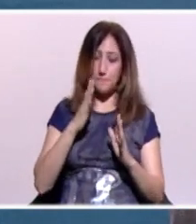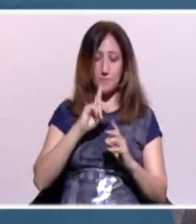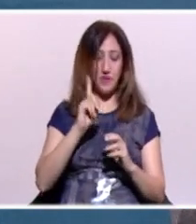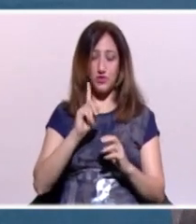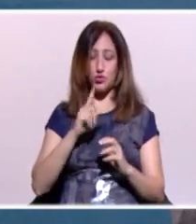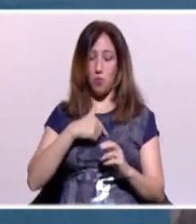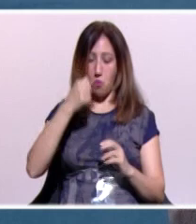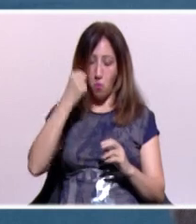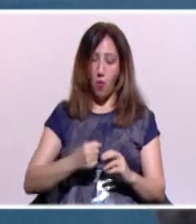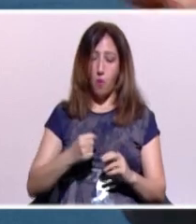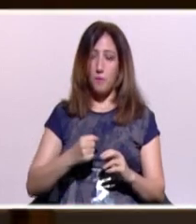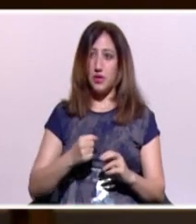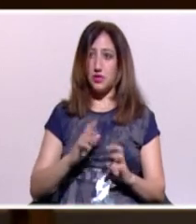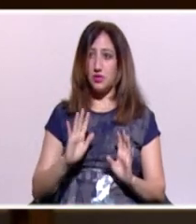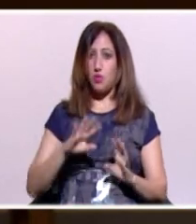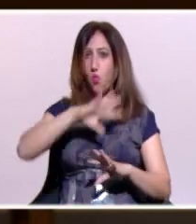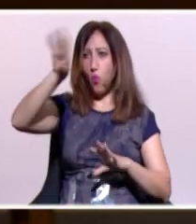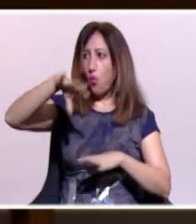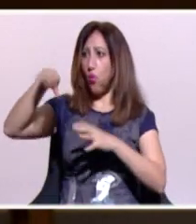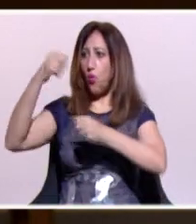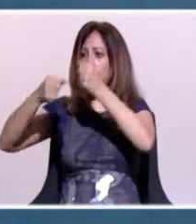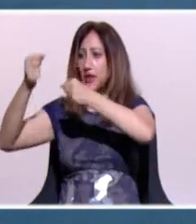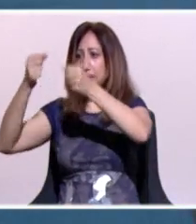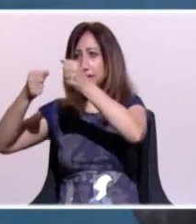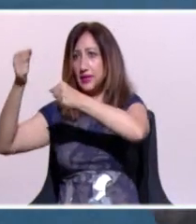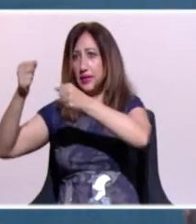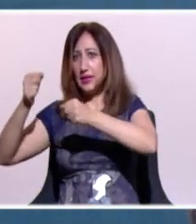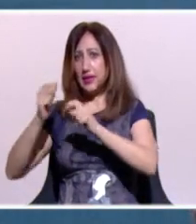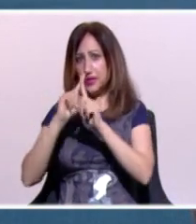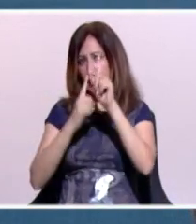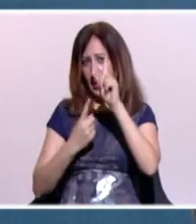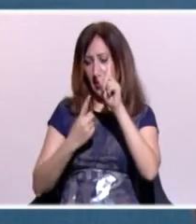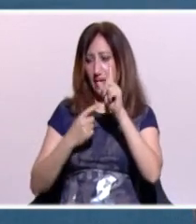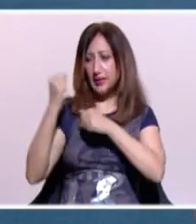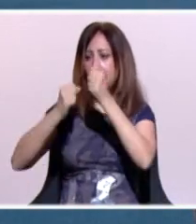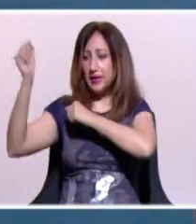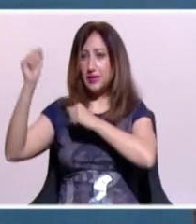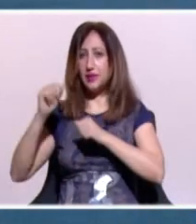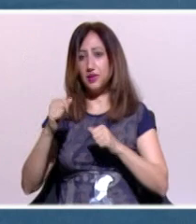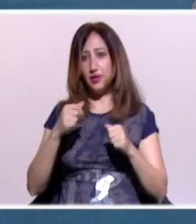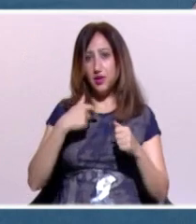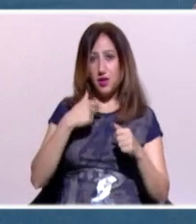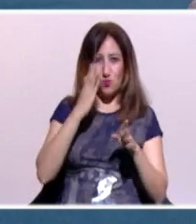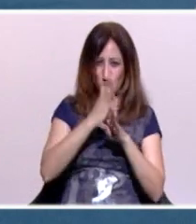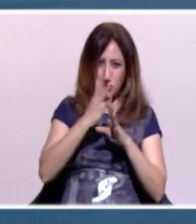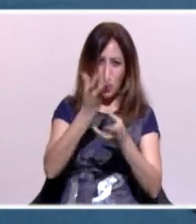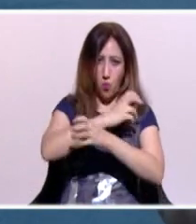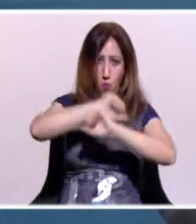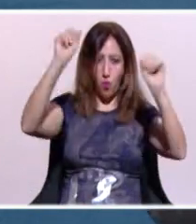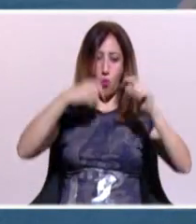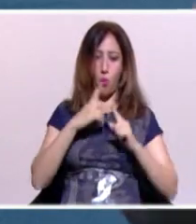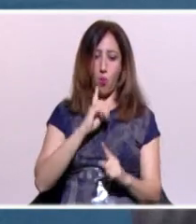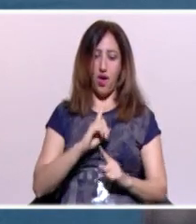مؤمن فعلا باللي هو بيعمله. كلهم جريوا، حتى المساعد بتاعه اختفى، ما كانش موجود، هو فجأة هو اللي واقف اثبتوا